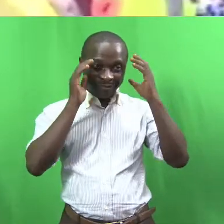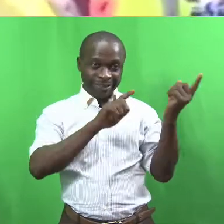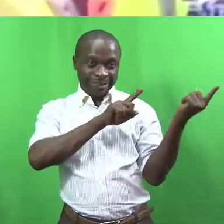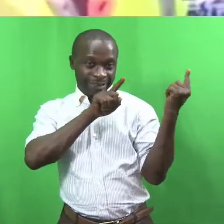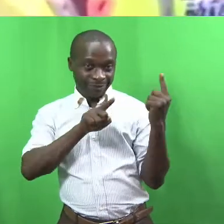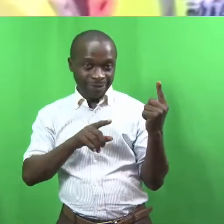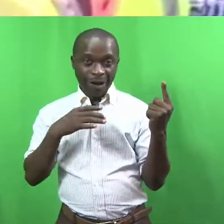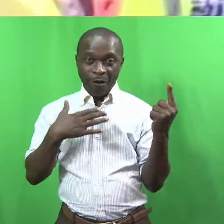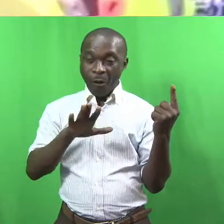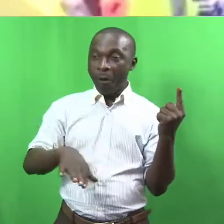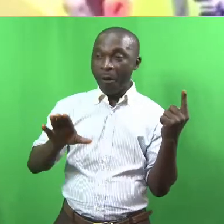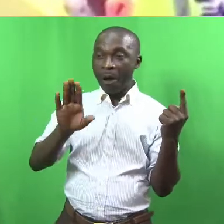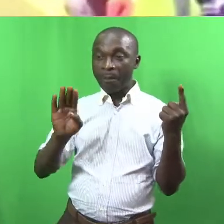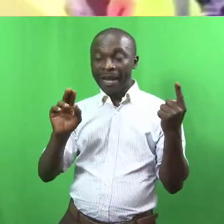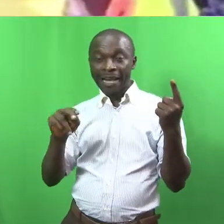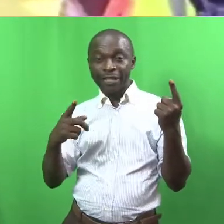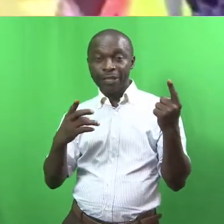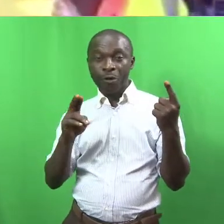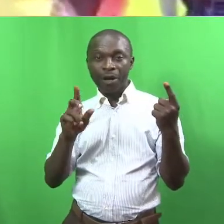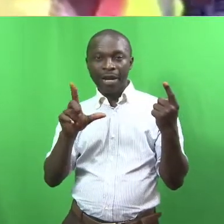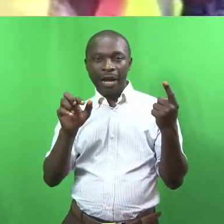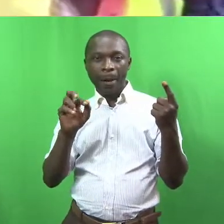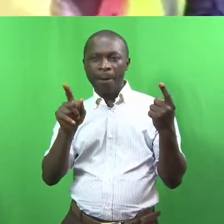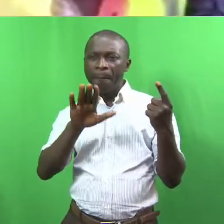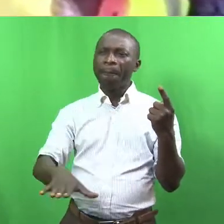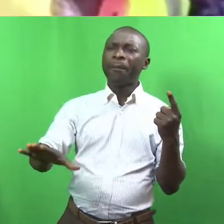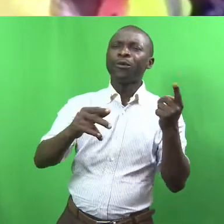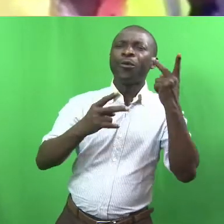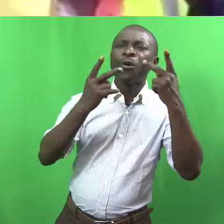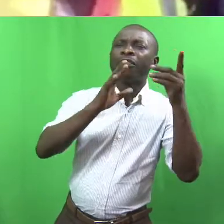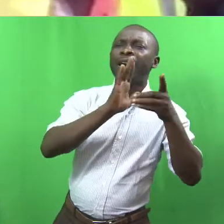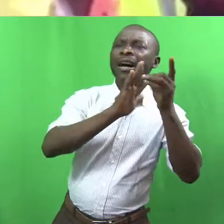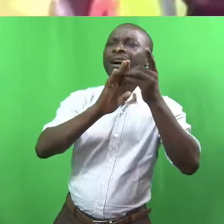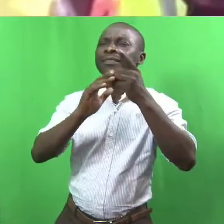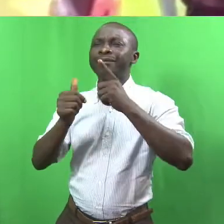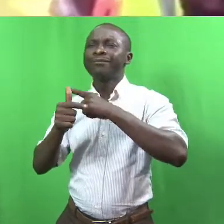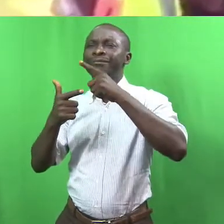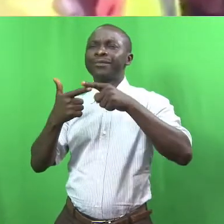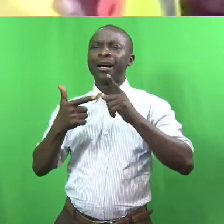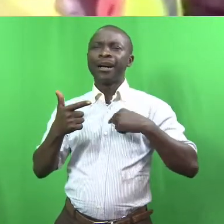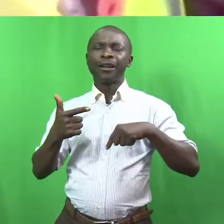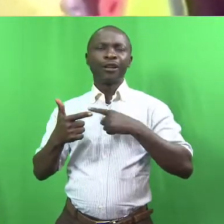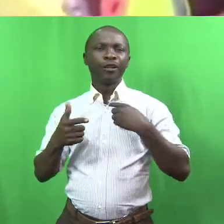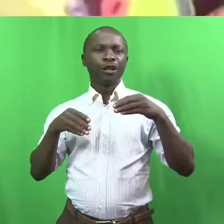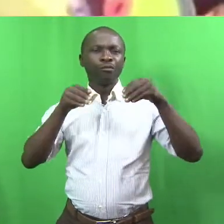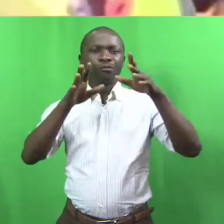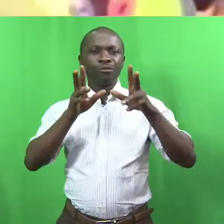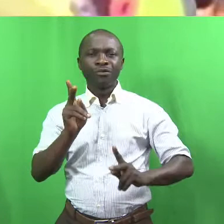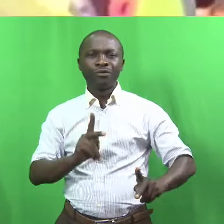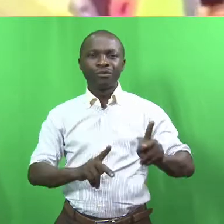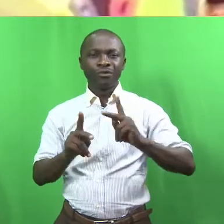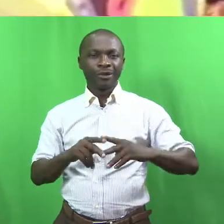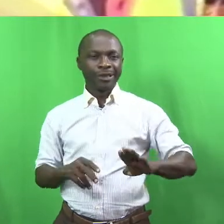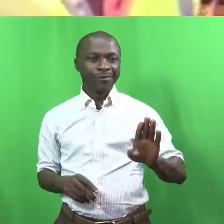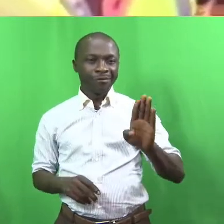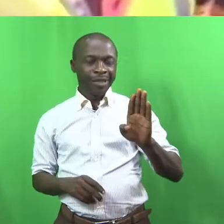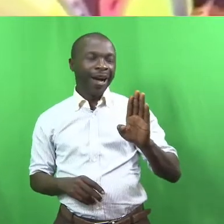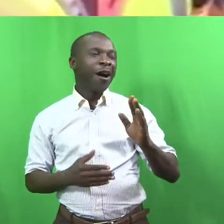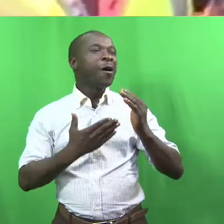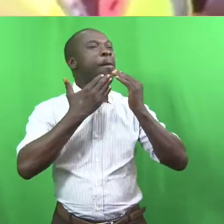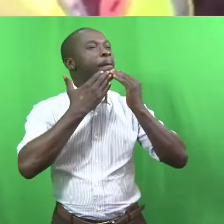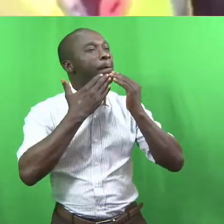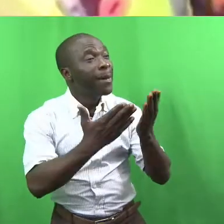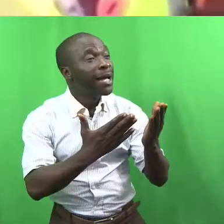à Bangoulap dans beaucoup de villages. Et de deux, nous sommes contents, nous les commerçants du marché, mais on remercie beaucoup maman pour cette